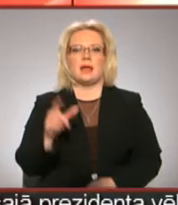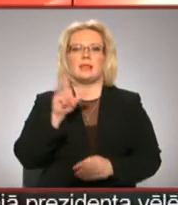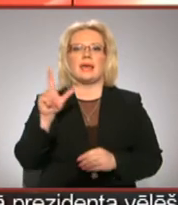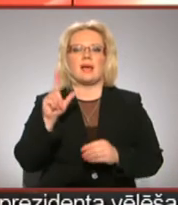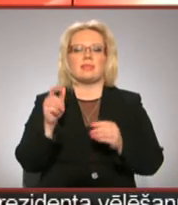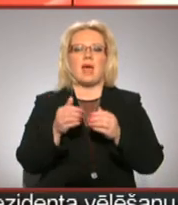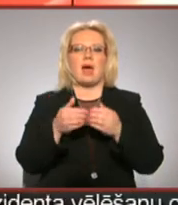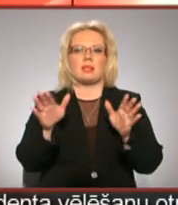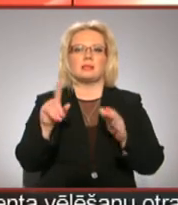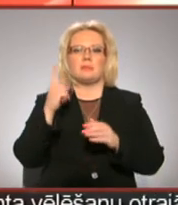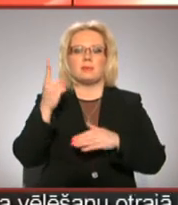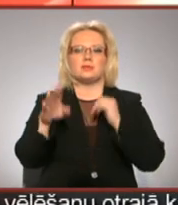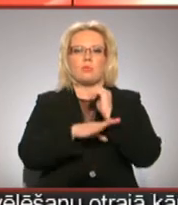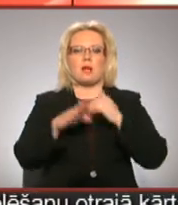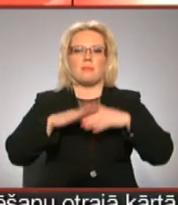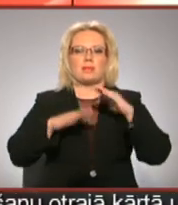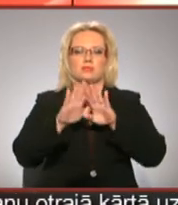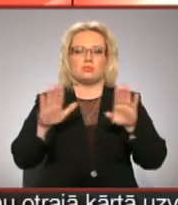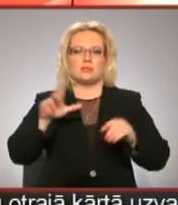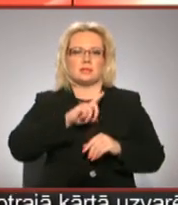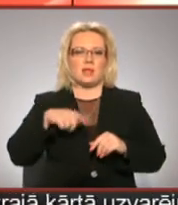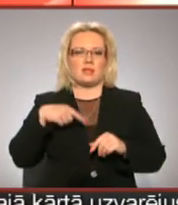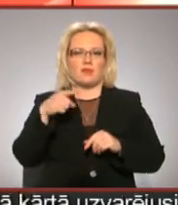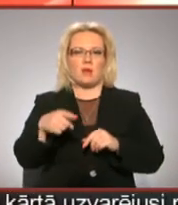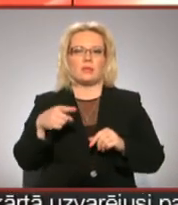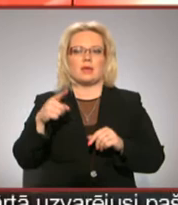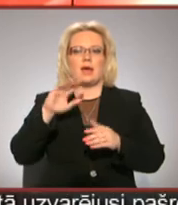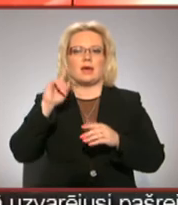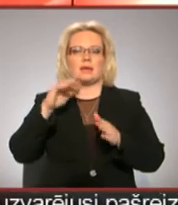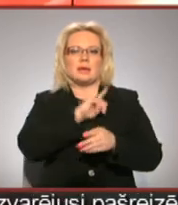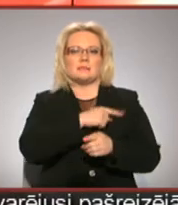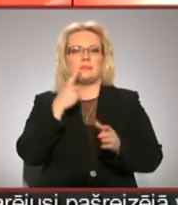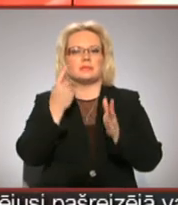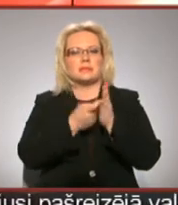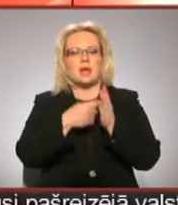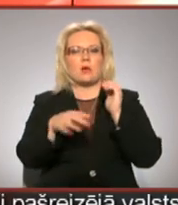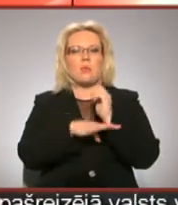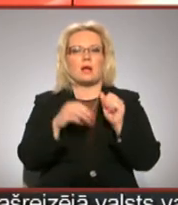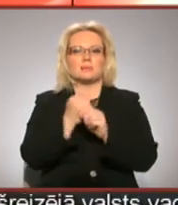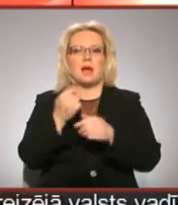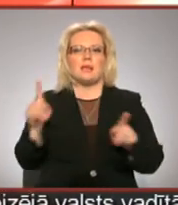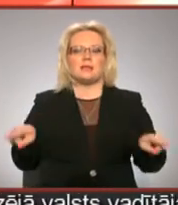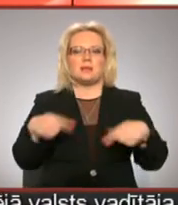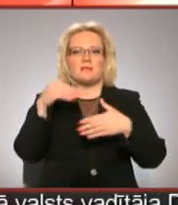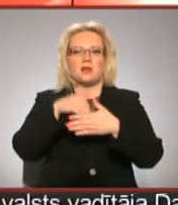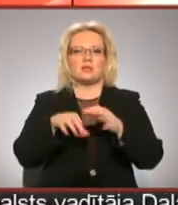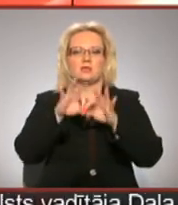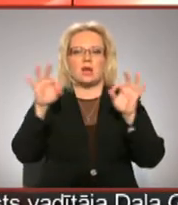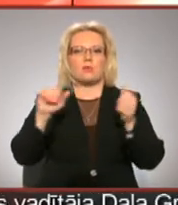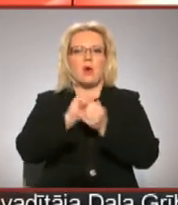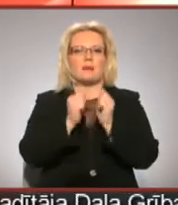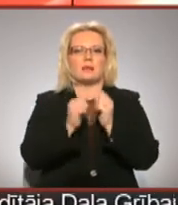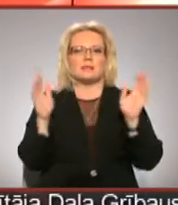Līgatnē atklāts pirmais kokamatniecības muzejs Latvijā, un tajā iespējams izzināt kokapstrādes attīstības vēsturi sākot no akmens laikmeta līdz